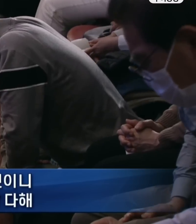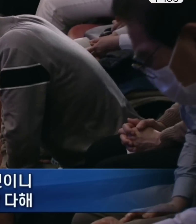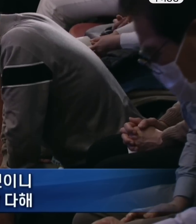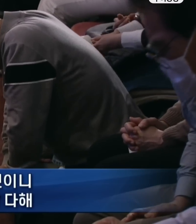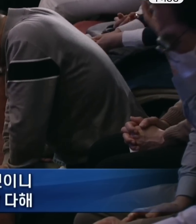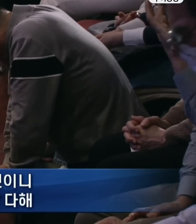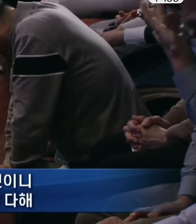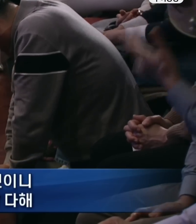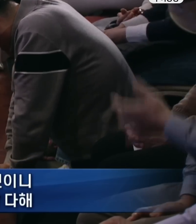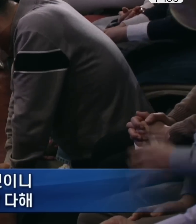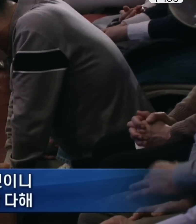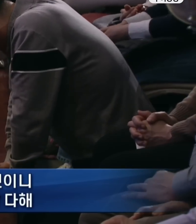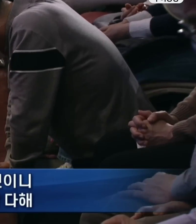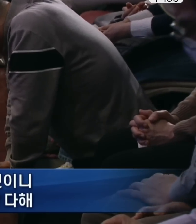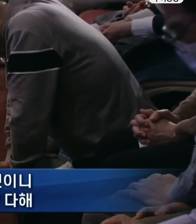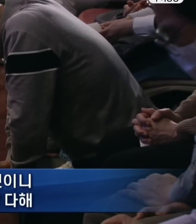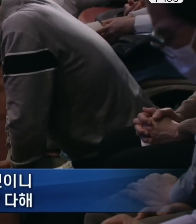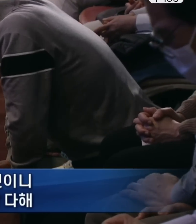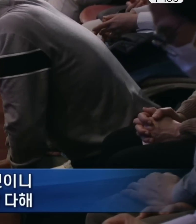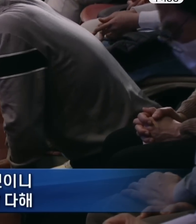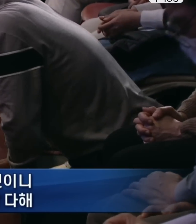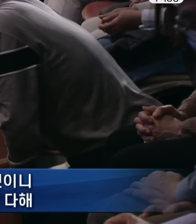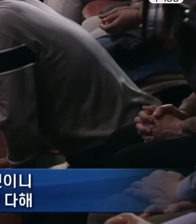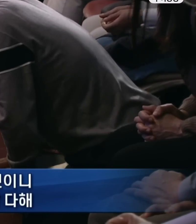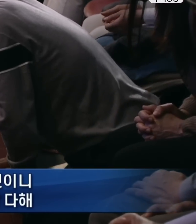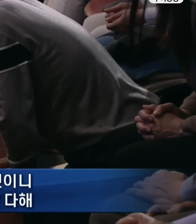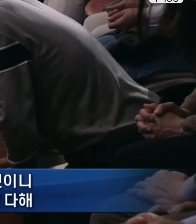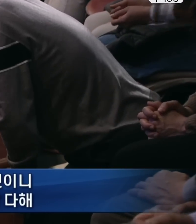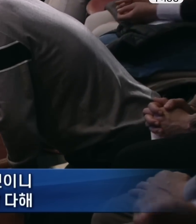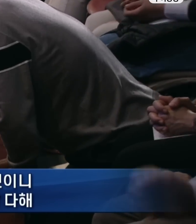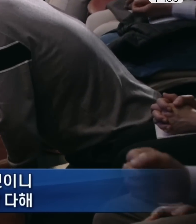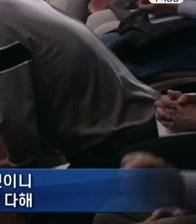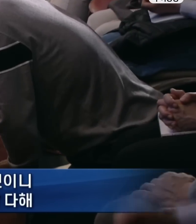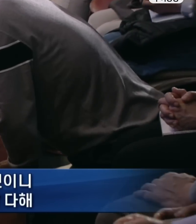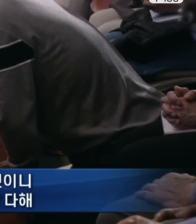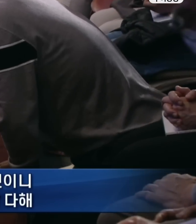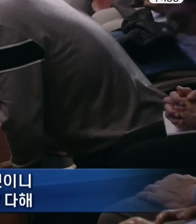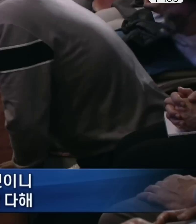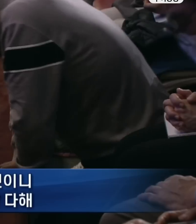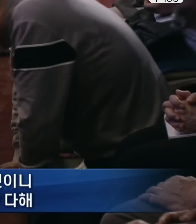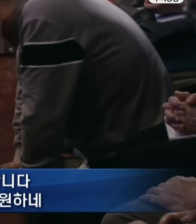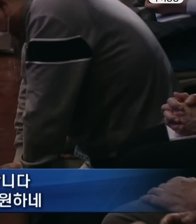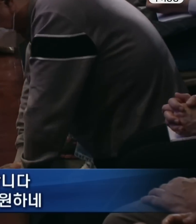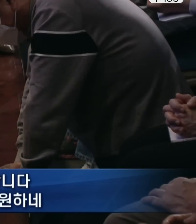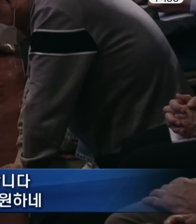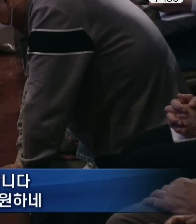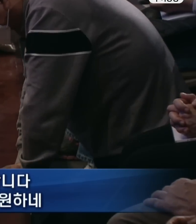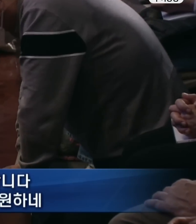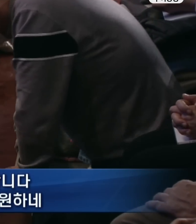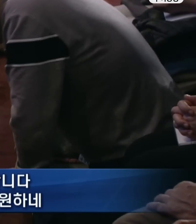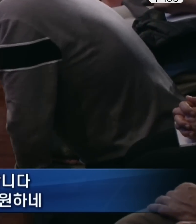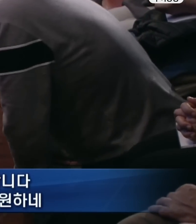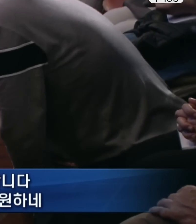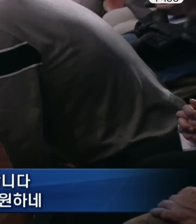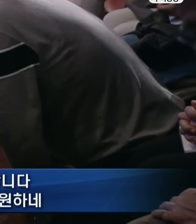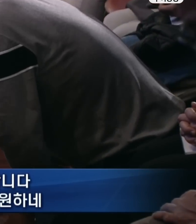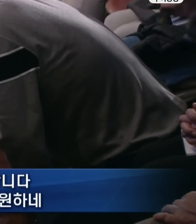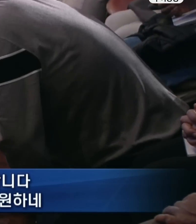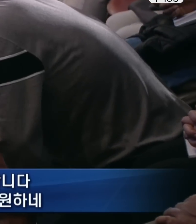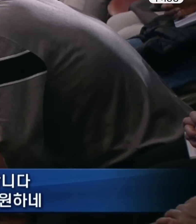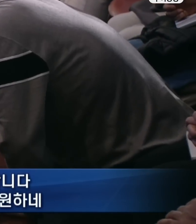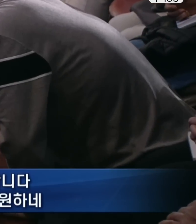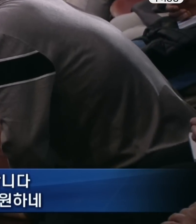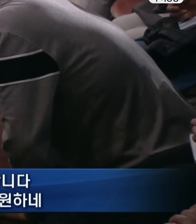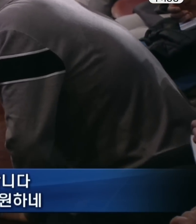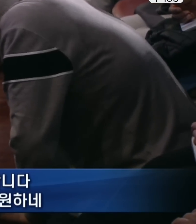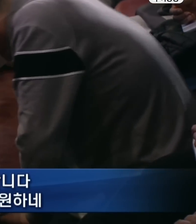이런 일이 이런 안타까운 일이, 이해할 수 없는 일이 내 가정 가운데, 내 인생 가운데 일어나야 하는